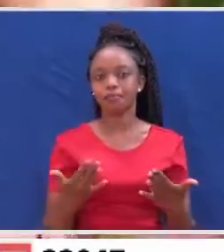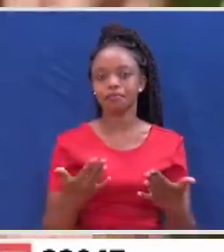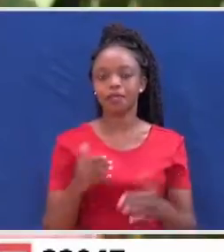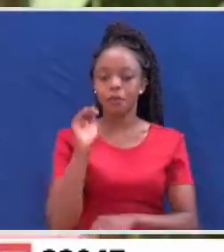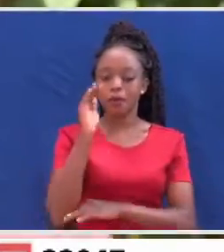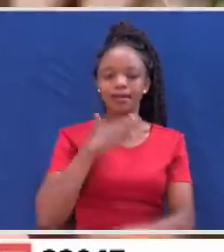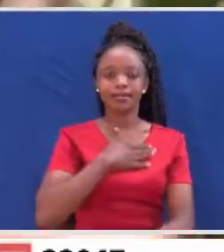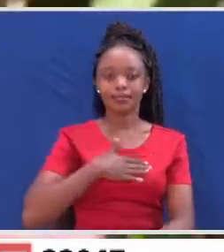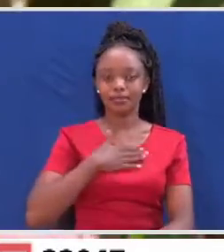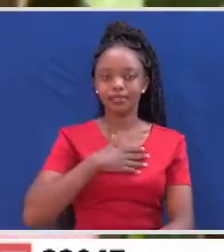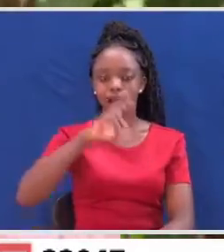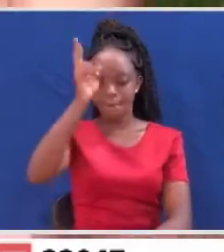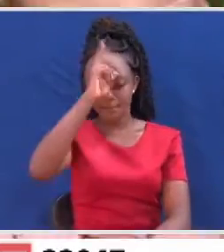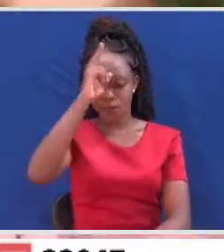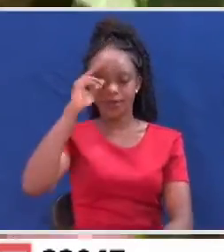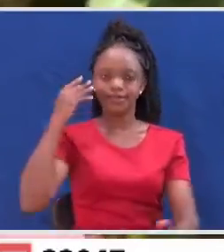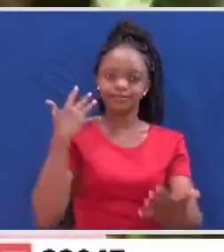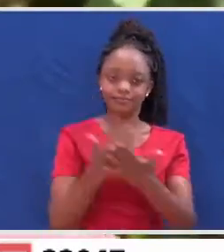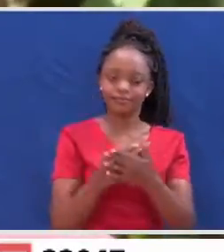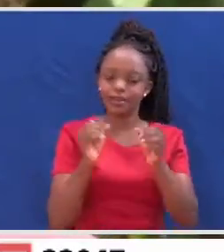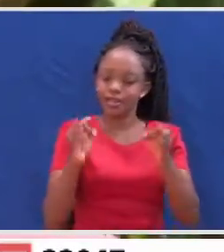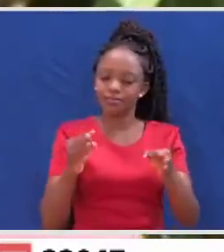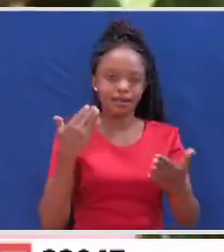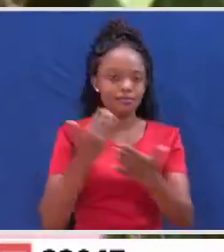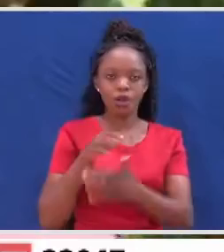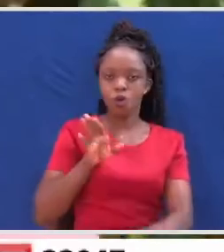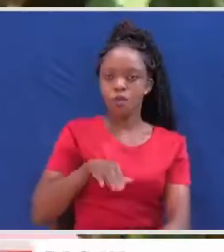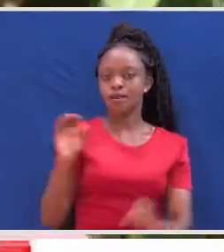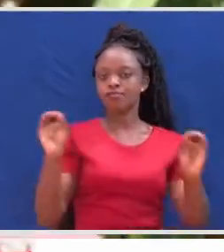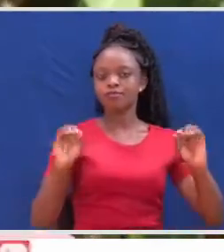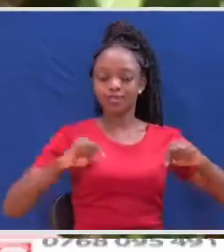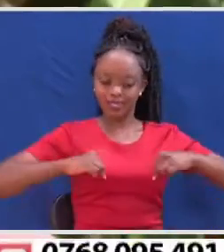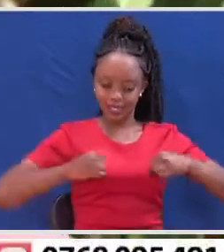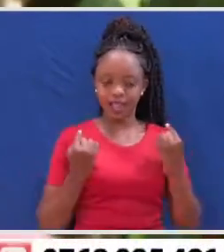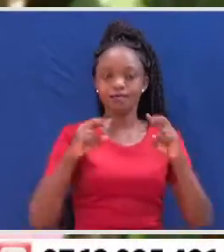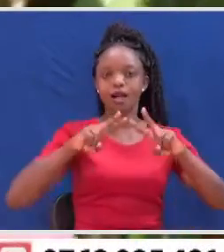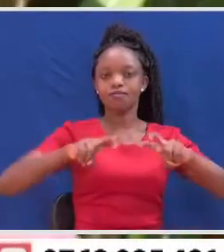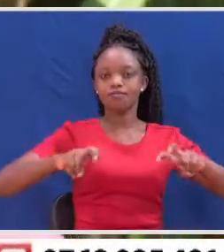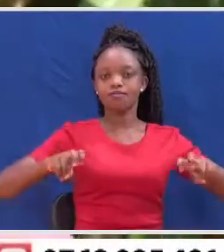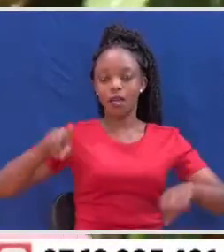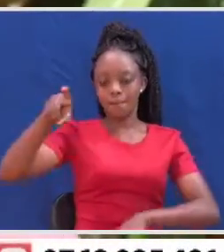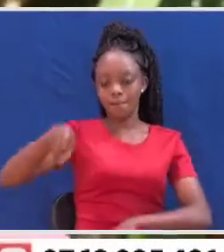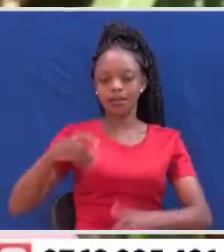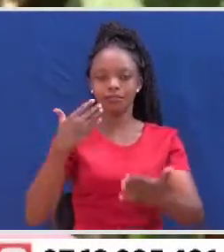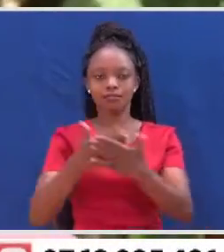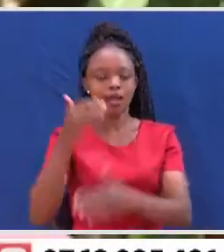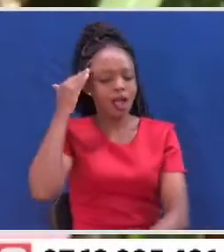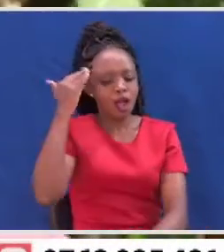ni sharti askari wawashike, na kama hawatashika huyo mama, sisi wenyewe tutamtafuta na tutamshika. Sijui kwa